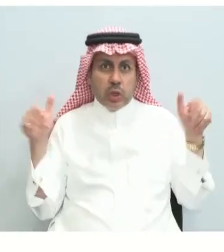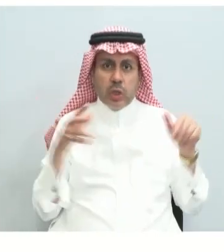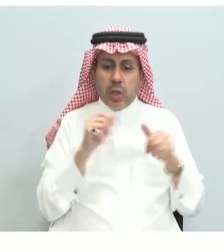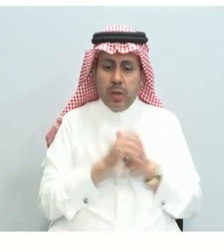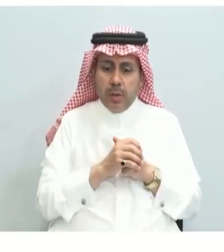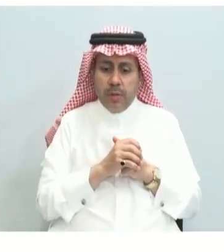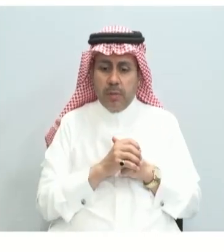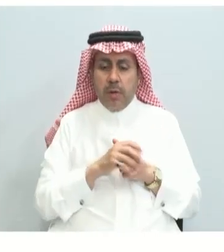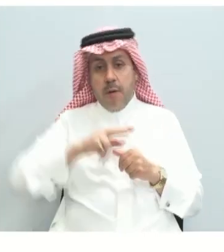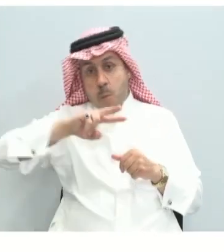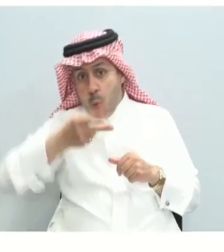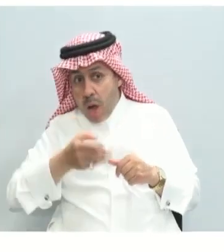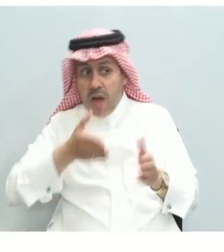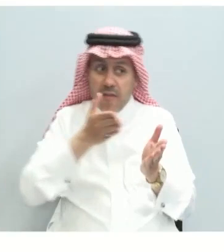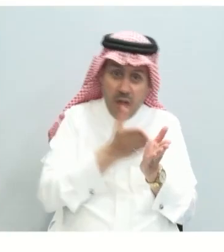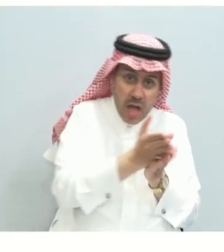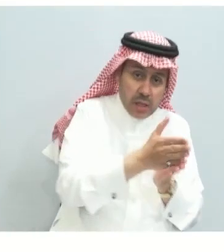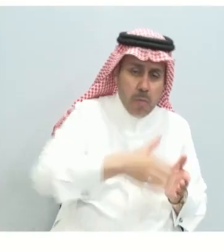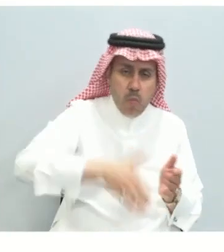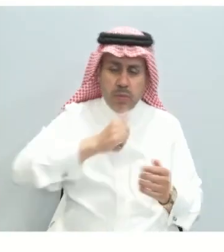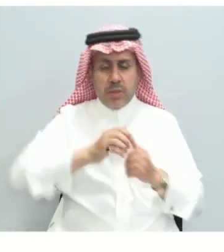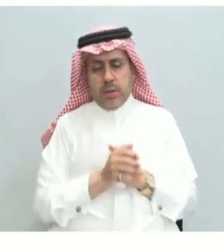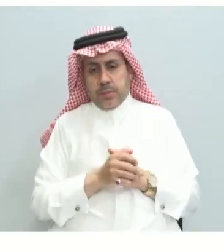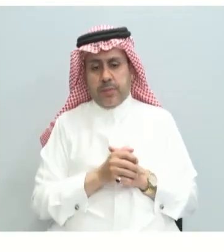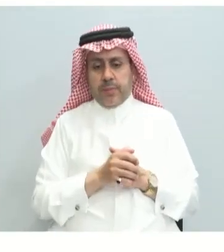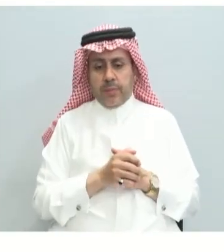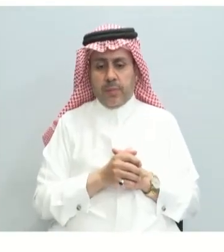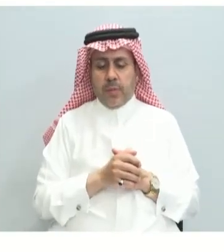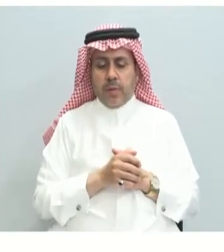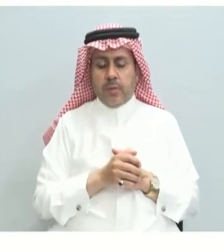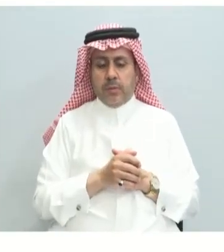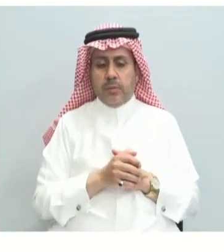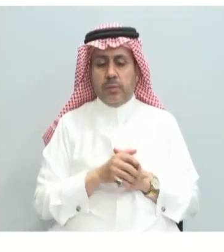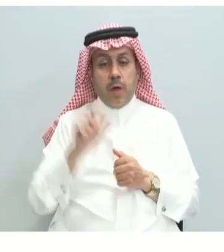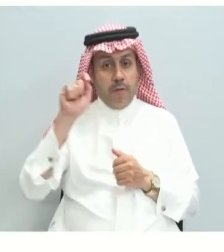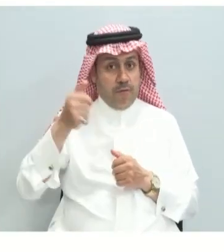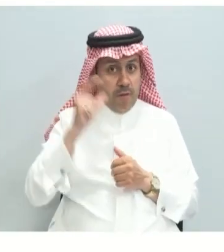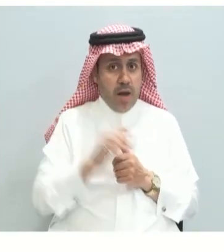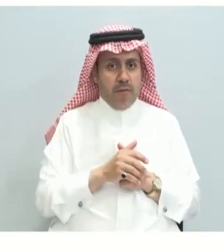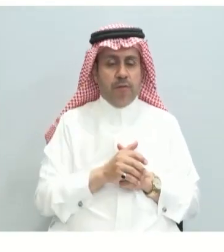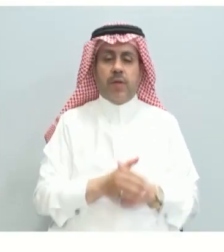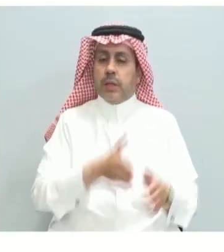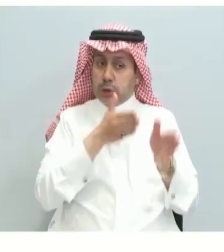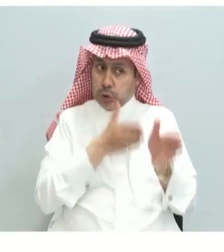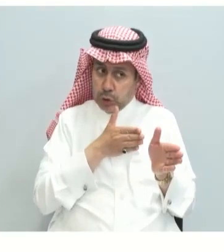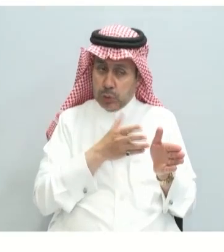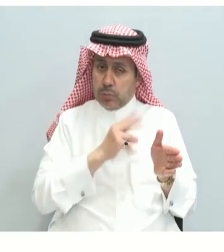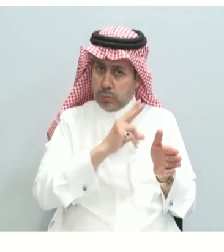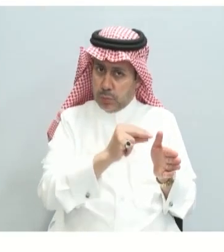التطير في مخالفة لهدي النبي صلى الله عليه وسلم، لا عدوى ولا طيرة ولا هامة ولا صفر، أما الفعل